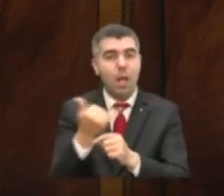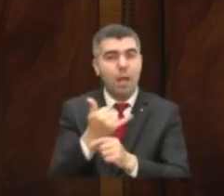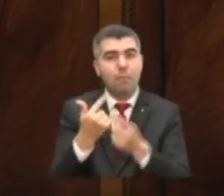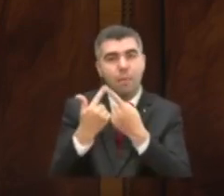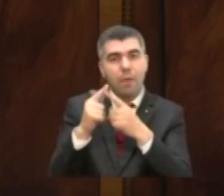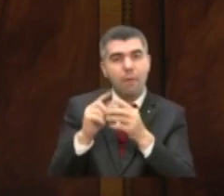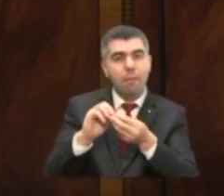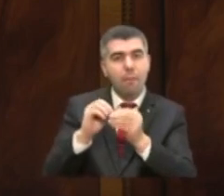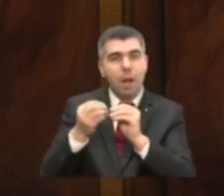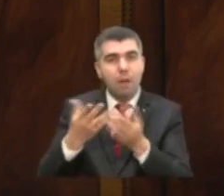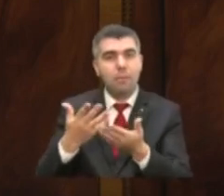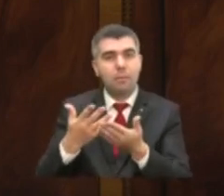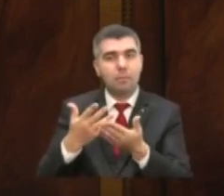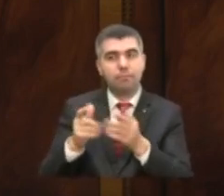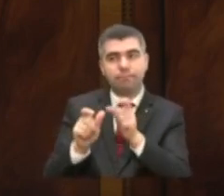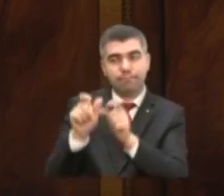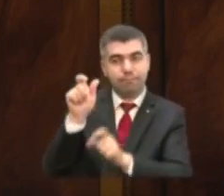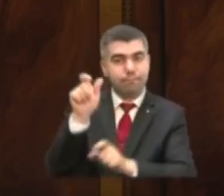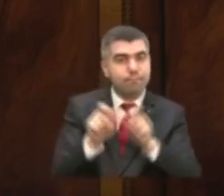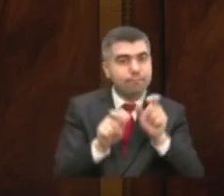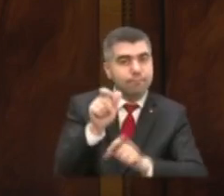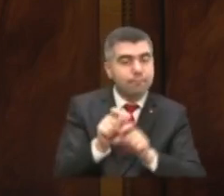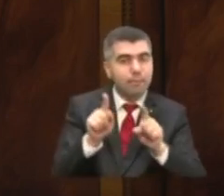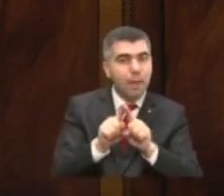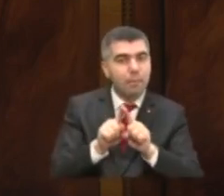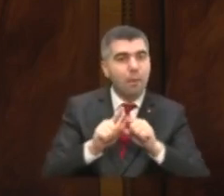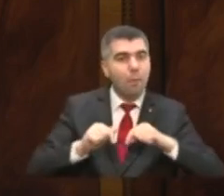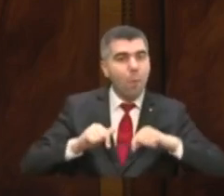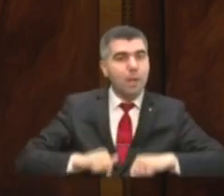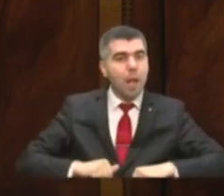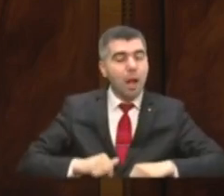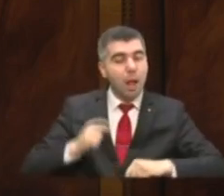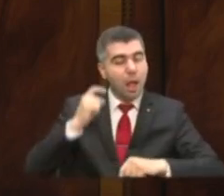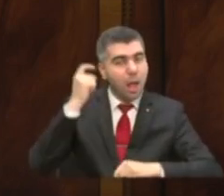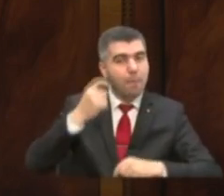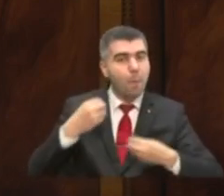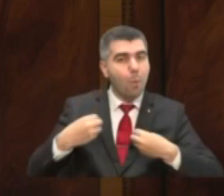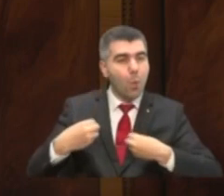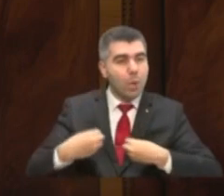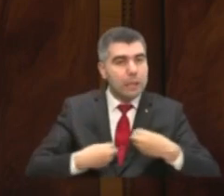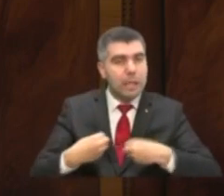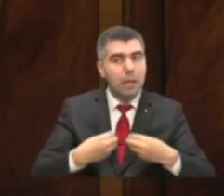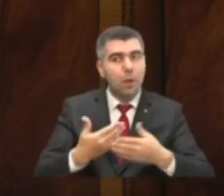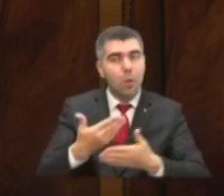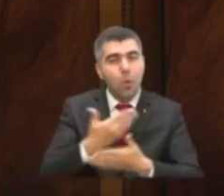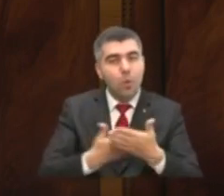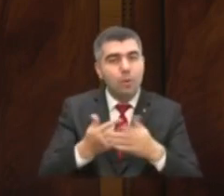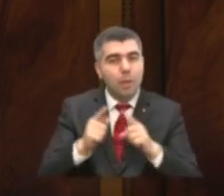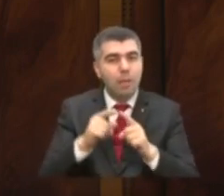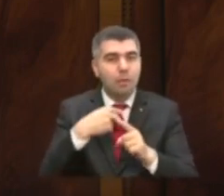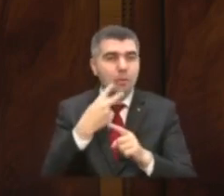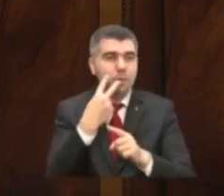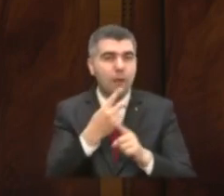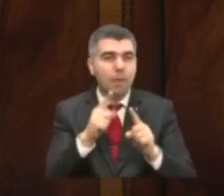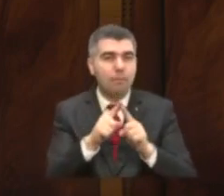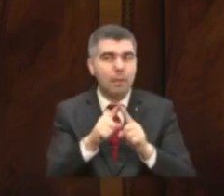التبعات على المسؤولين لأجل البدء في رؤية واضحة المعالم لمواجهة حالة التردي